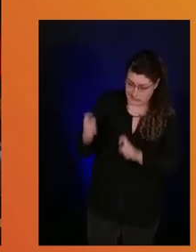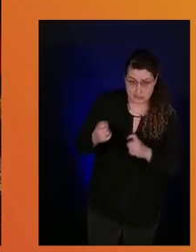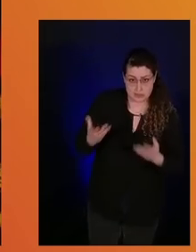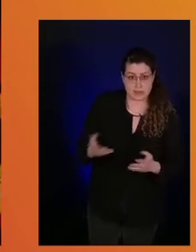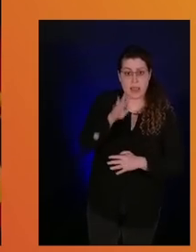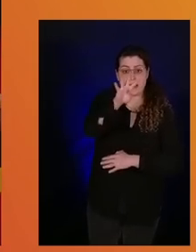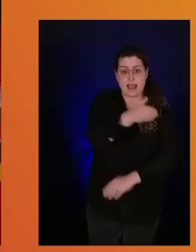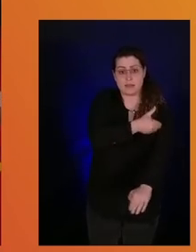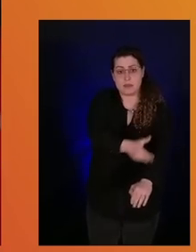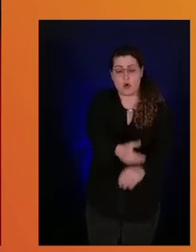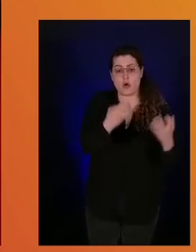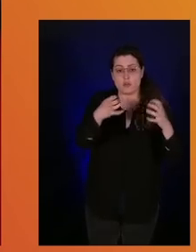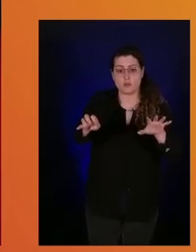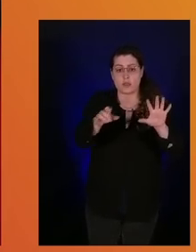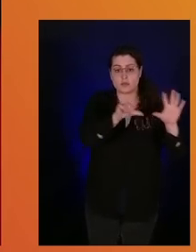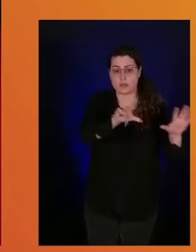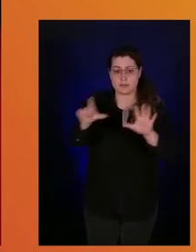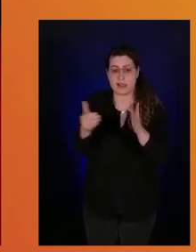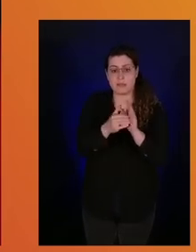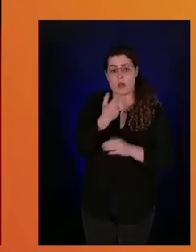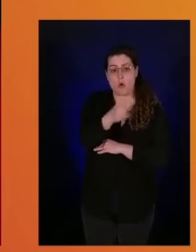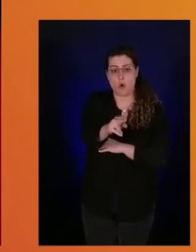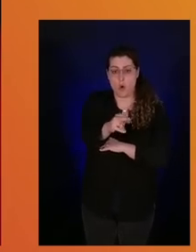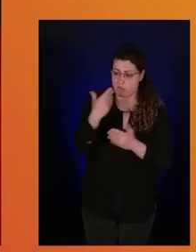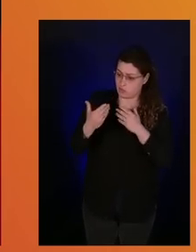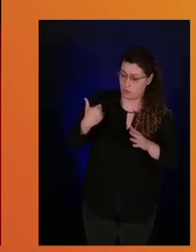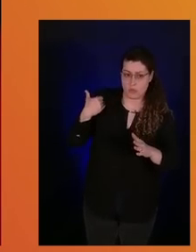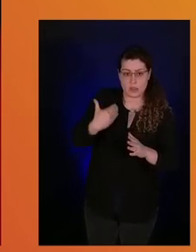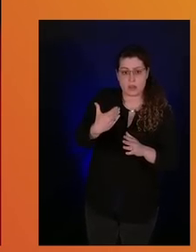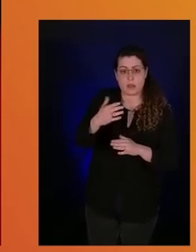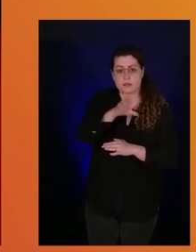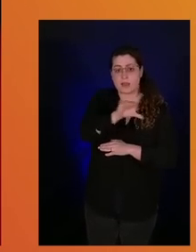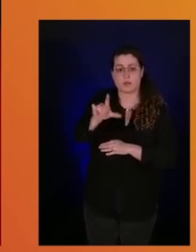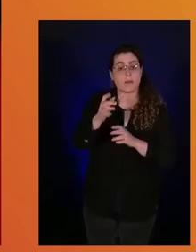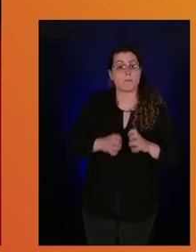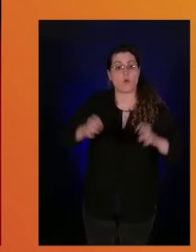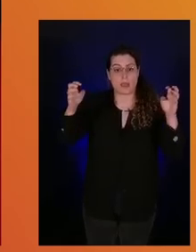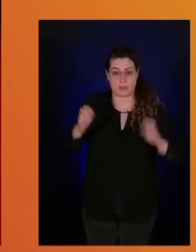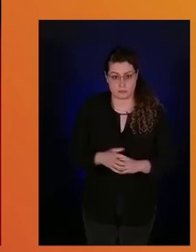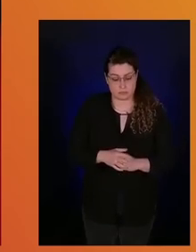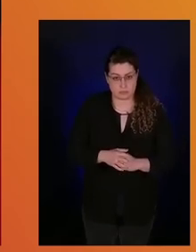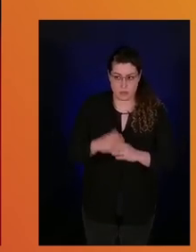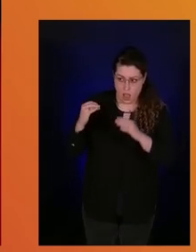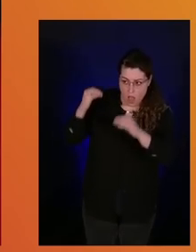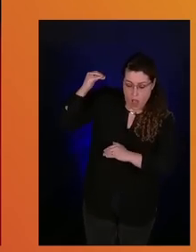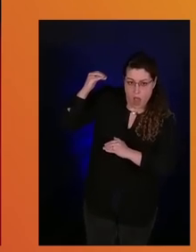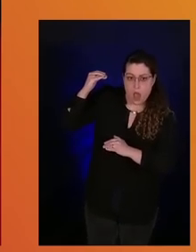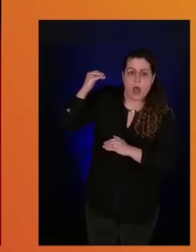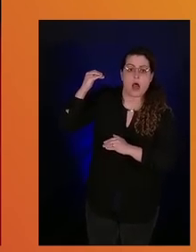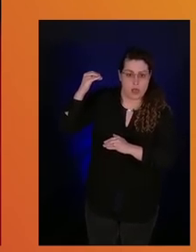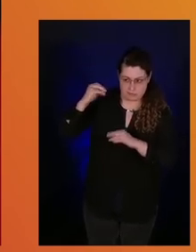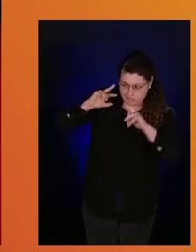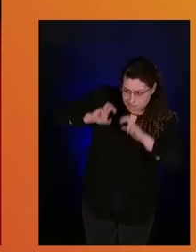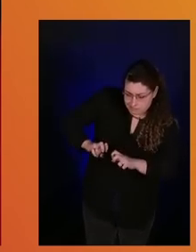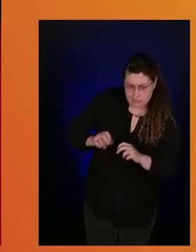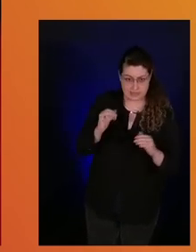4 967 284 euros depuis le 52e congrès. Il est très important d'analyser